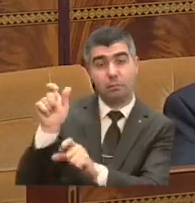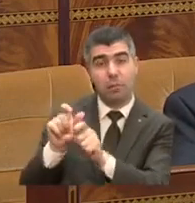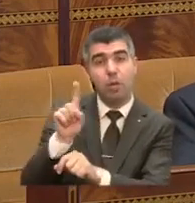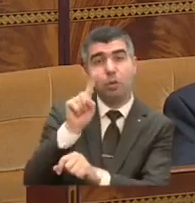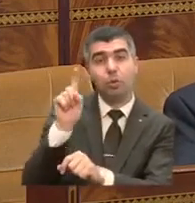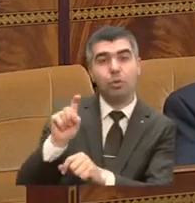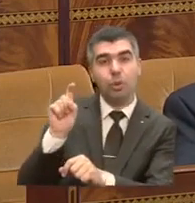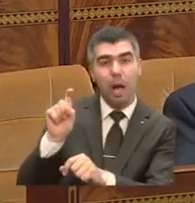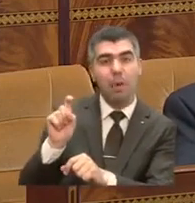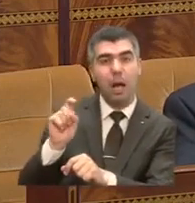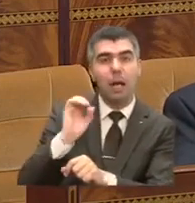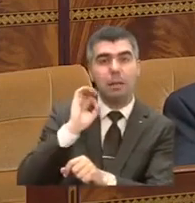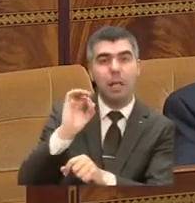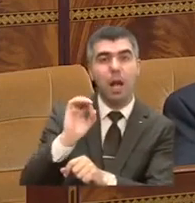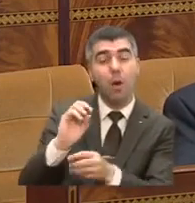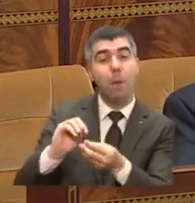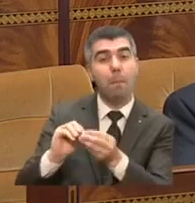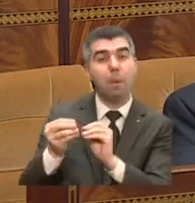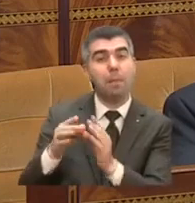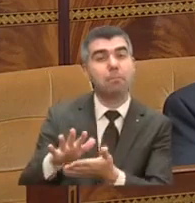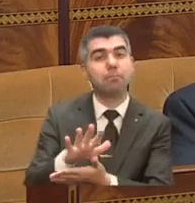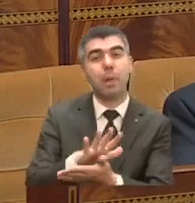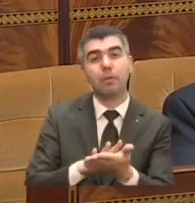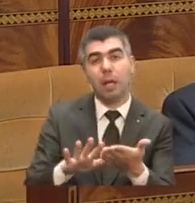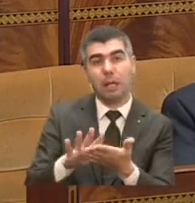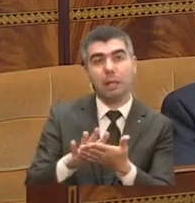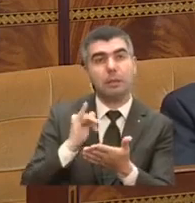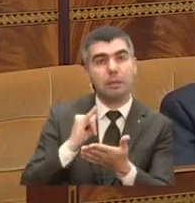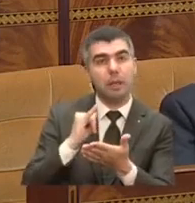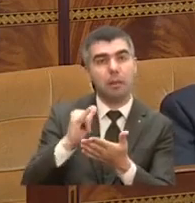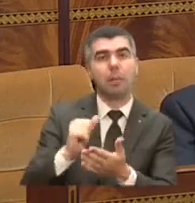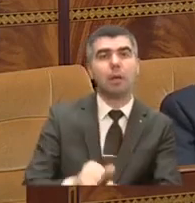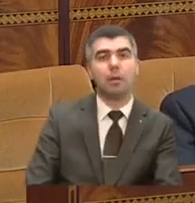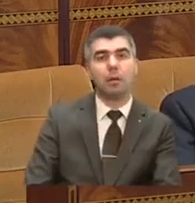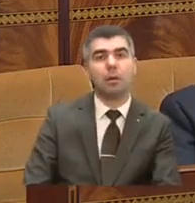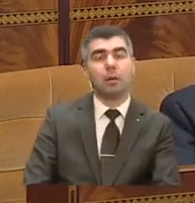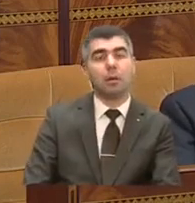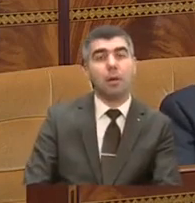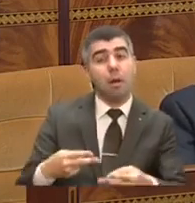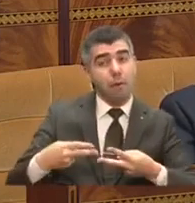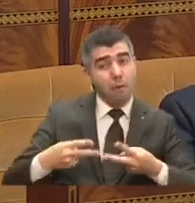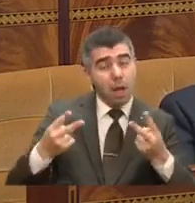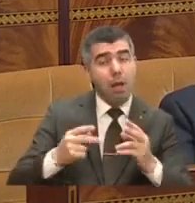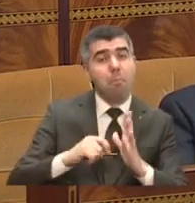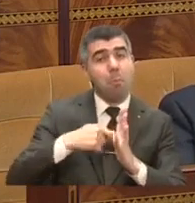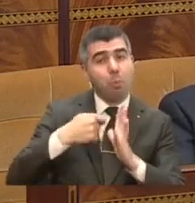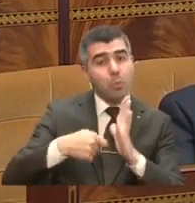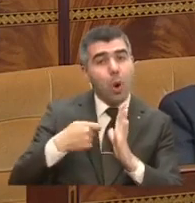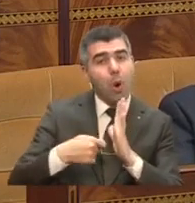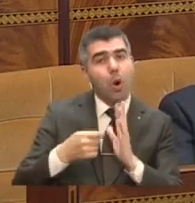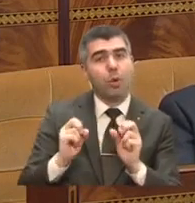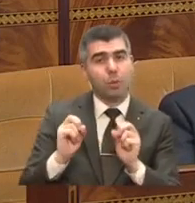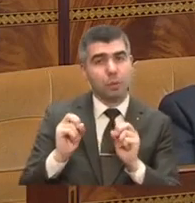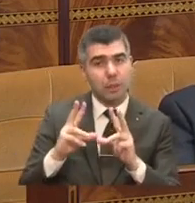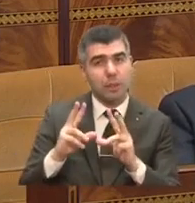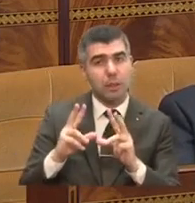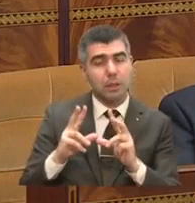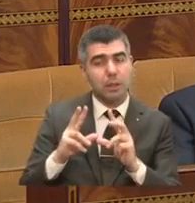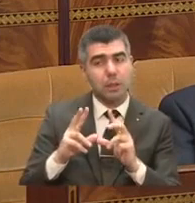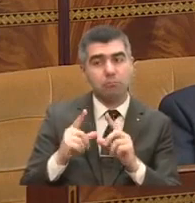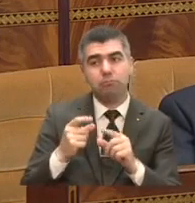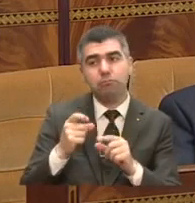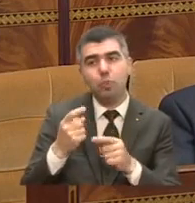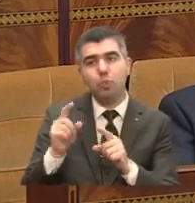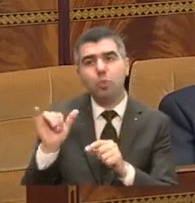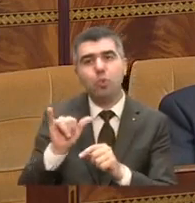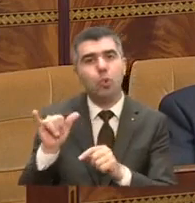الجماعة ديال سيدي كوكي. السيد الوزير تعطات مشاريع، ولكن مشاريع ما تقادتش مزيان، ربما غير تهدرت